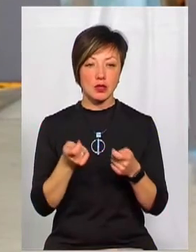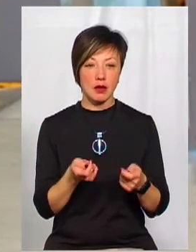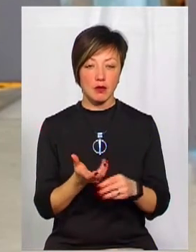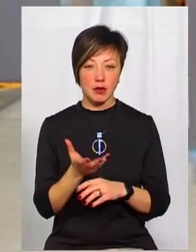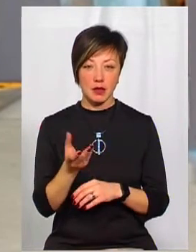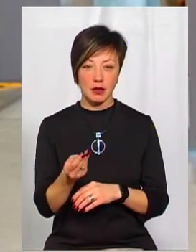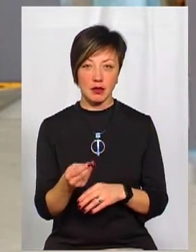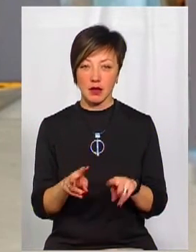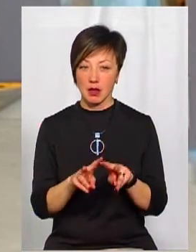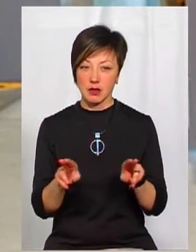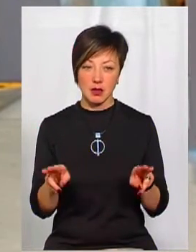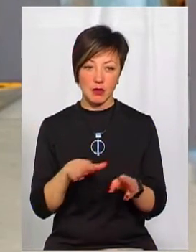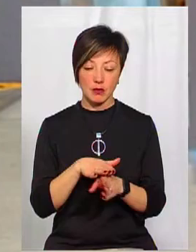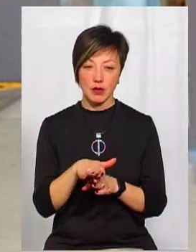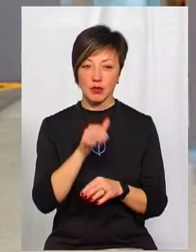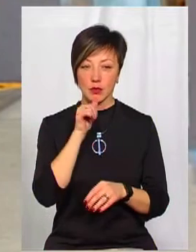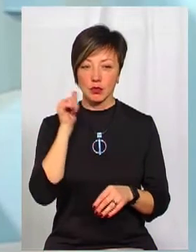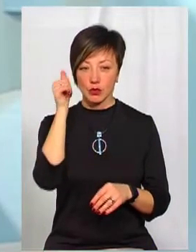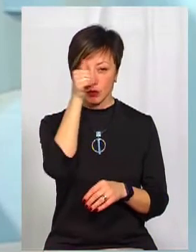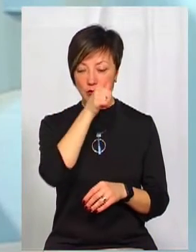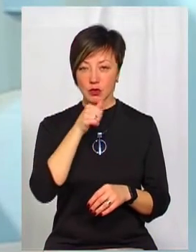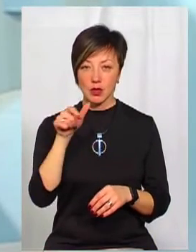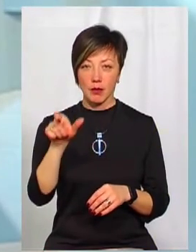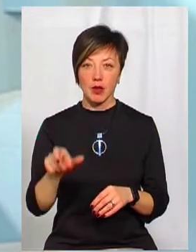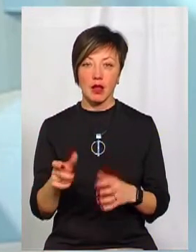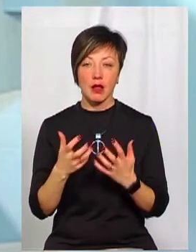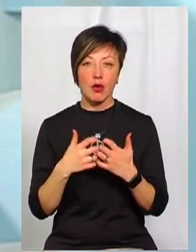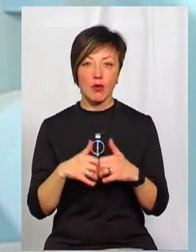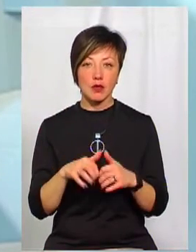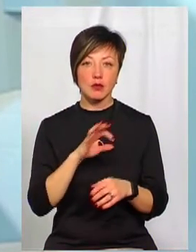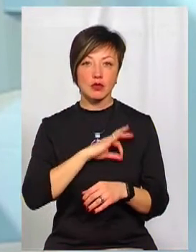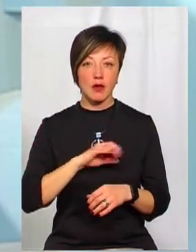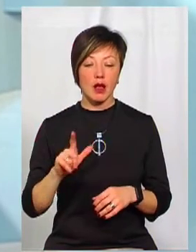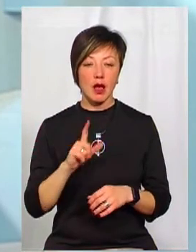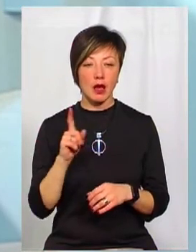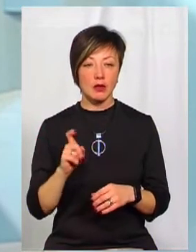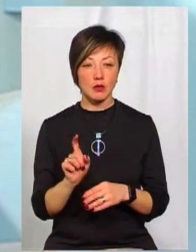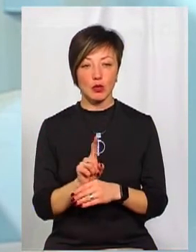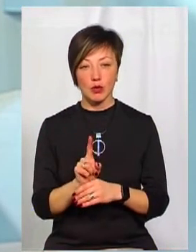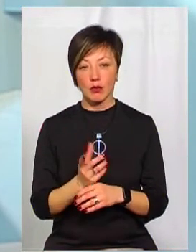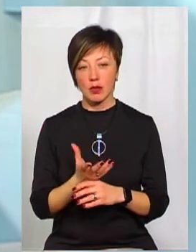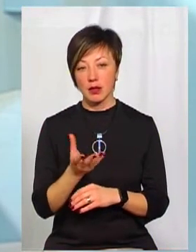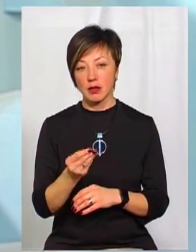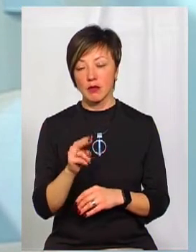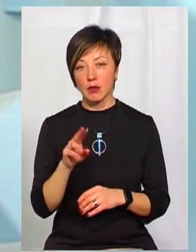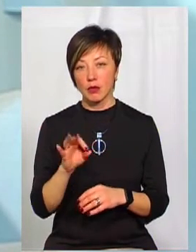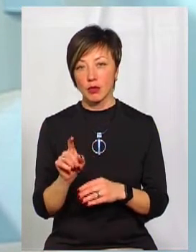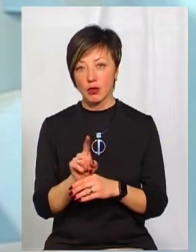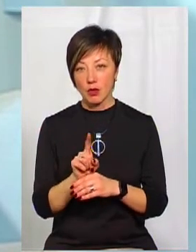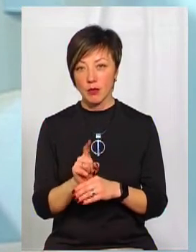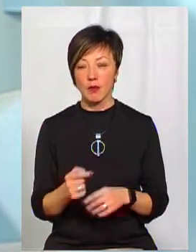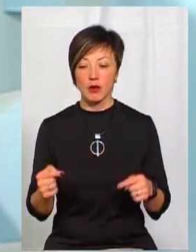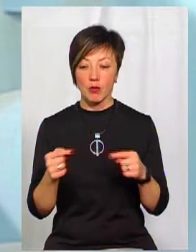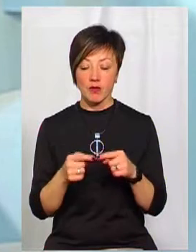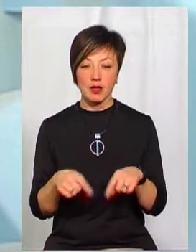платити? Так само абсолютно. В минулому році абоненту нараховувалось споживання газу по нормам, він платив по нормам,